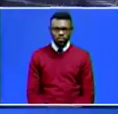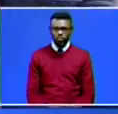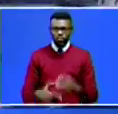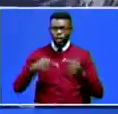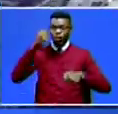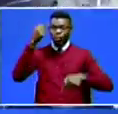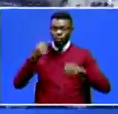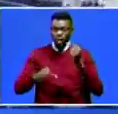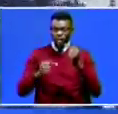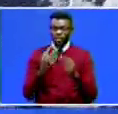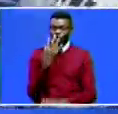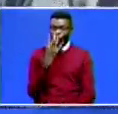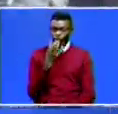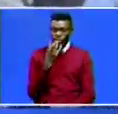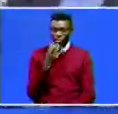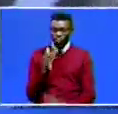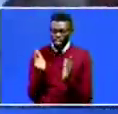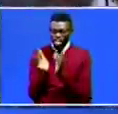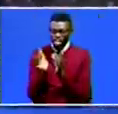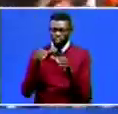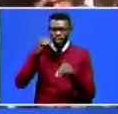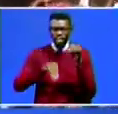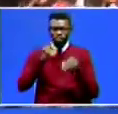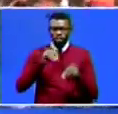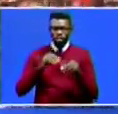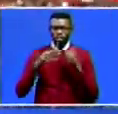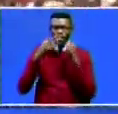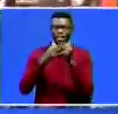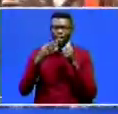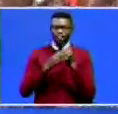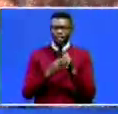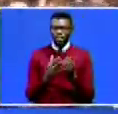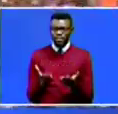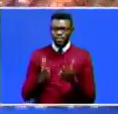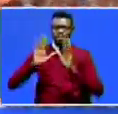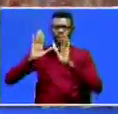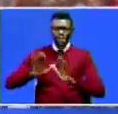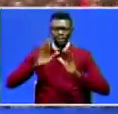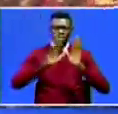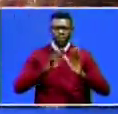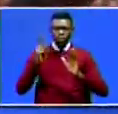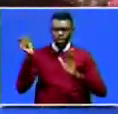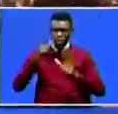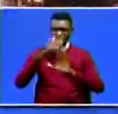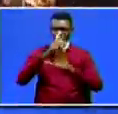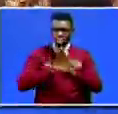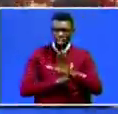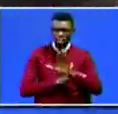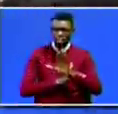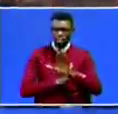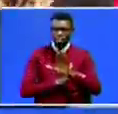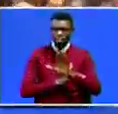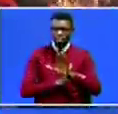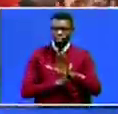Ushindi wa chama cha ODM kwenye uchaguzi mdogo wa eneo bunge la Kibra ulikuwa upewa juhudi za kampeni za mwezi mmoja. Na wasemavyo